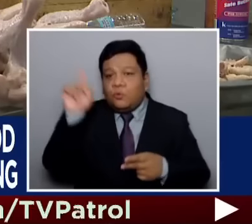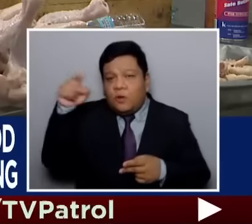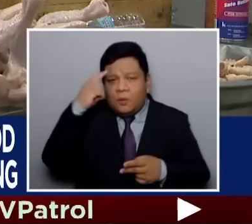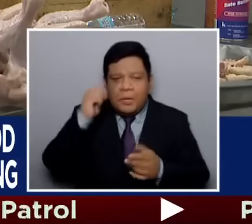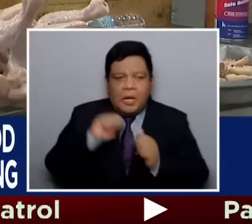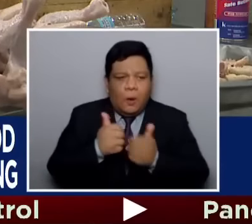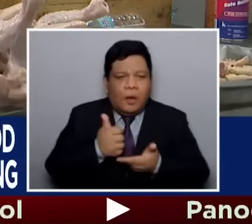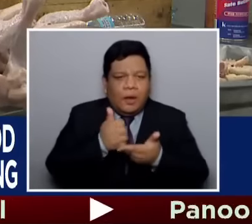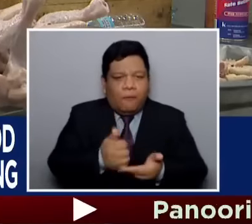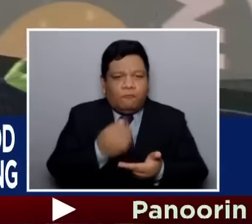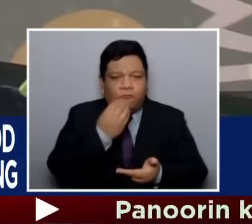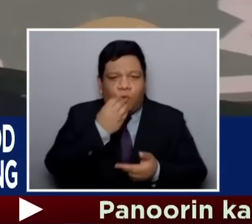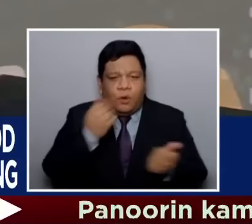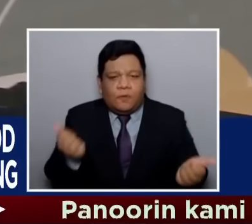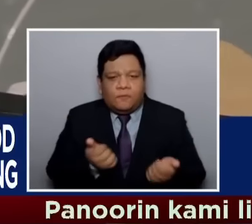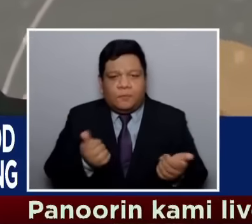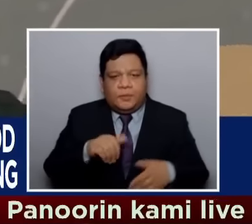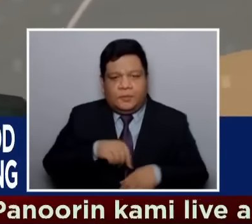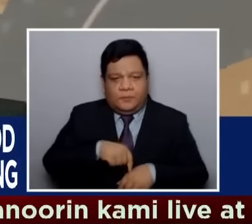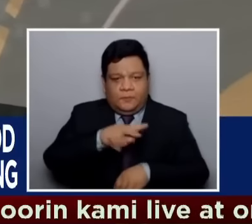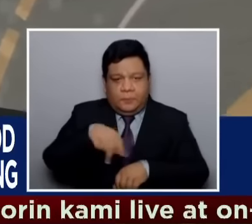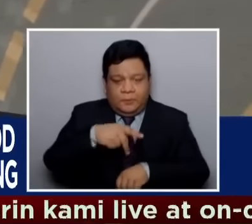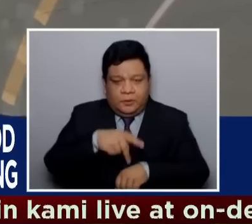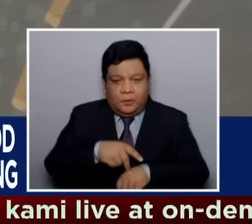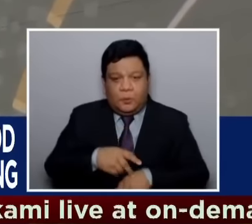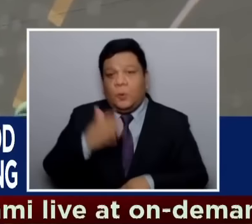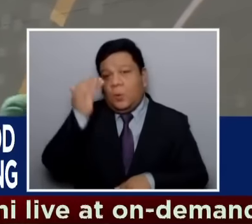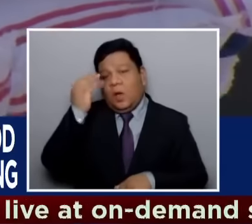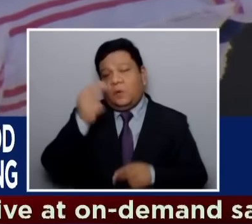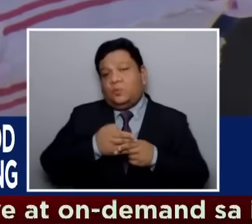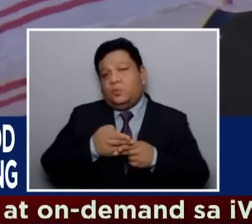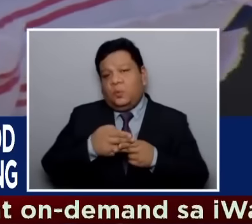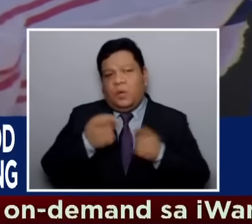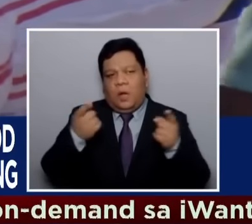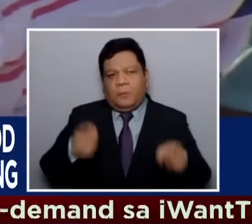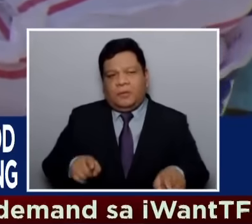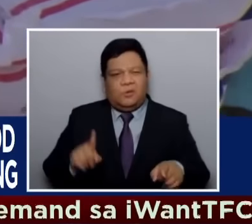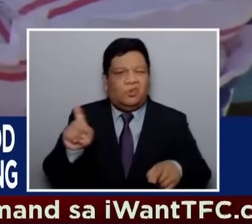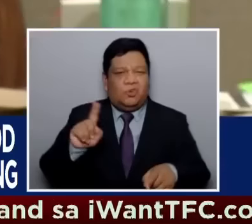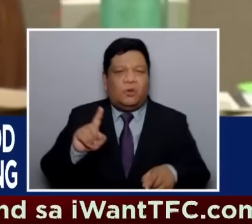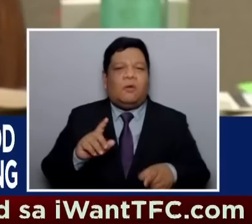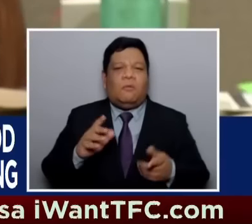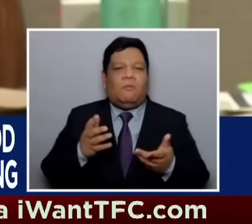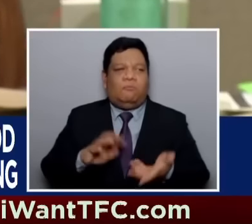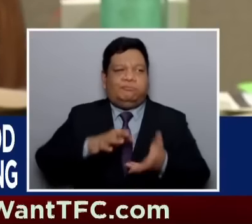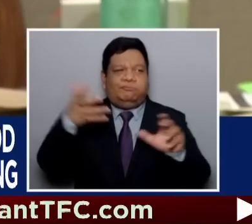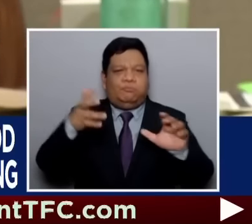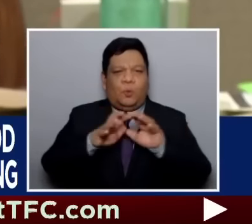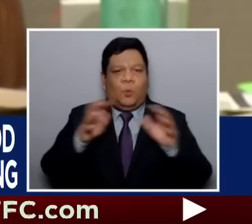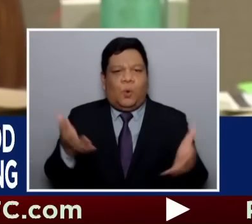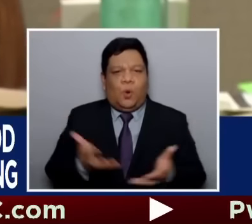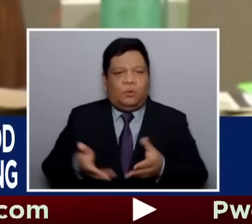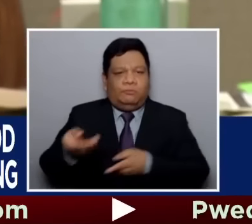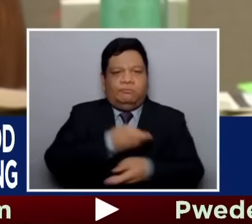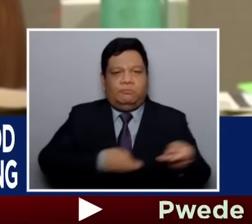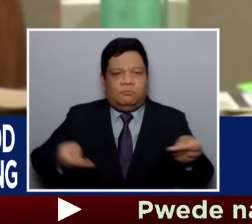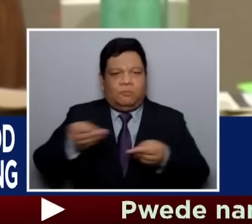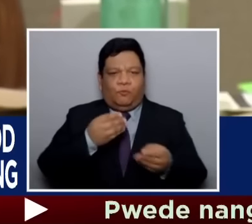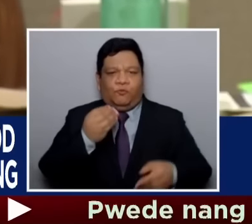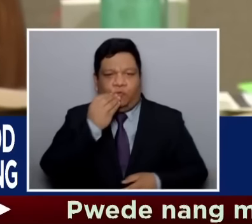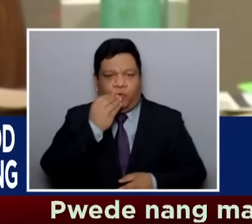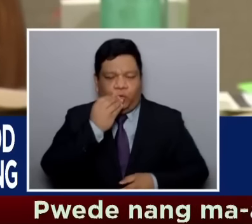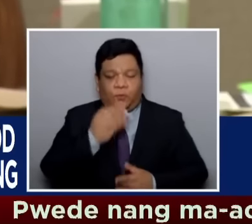sa bansa. Ito ay sa gitna ng isang nakaambang na pandaigdigang krisis sa supply ng pagkain. Yes, because it is his thrust, it